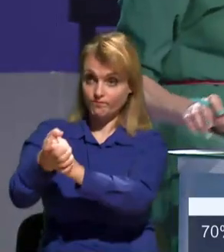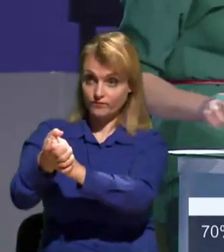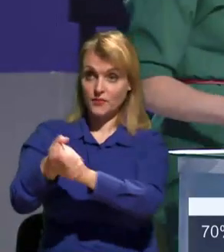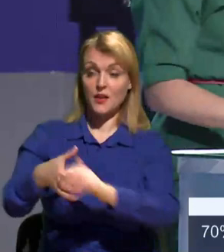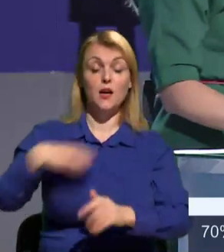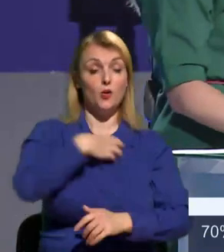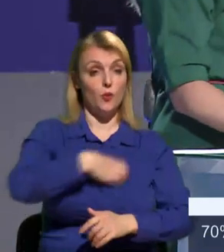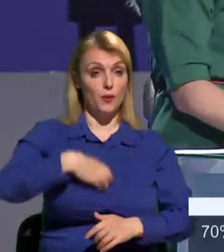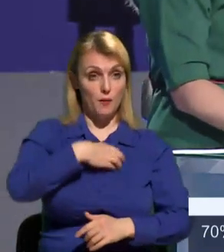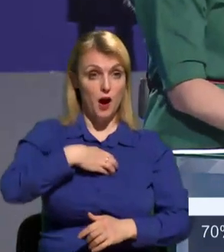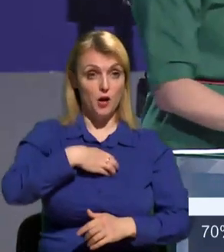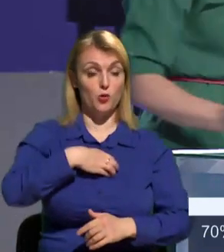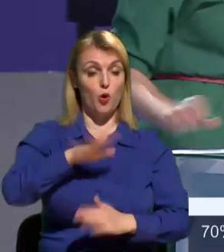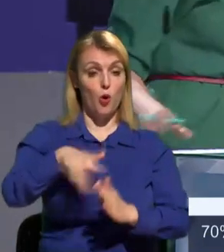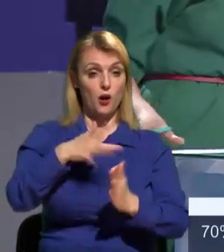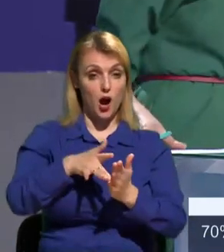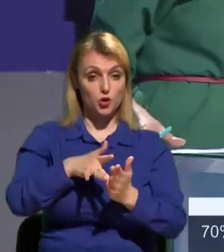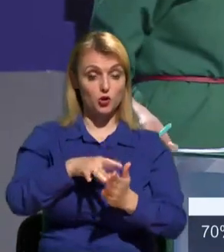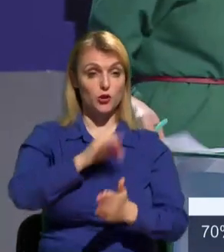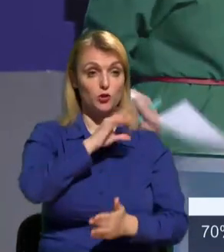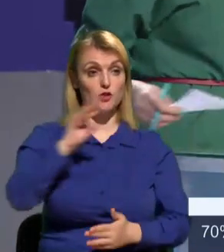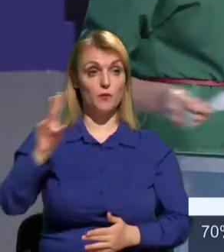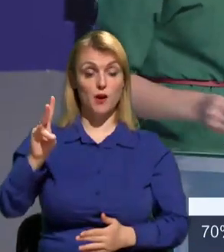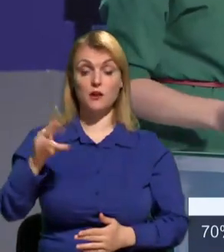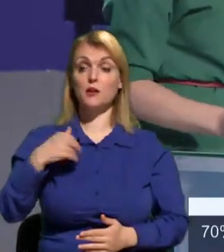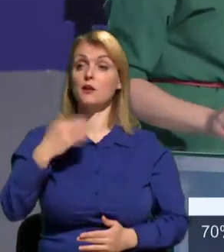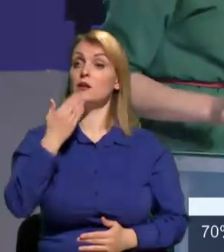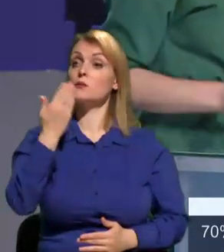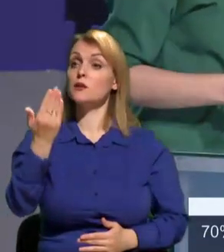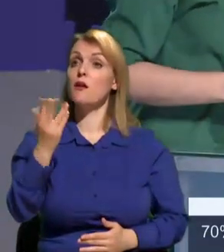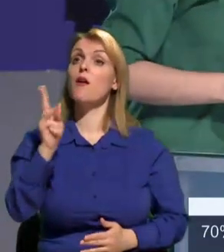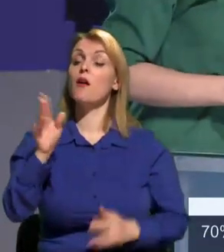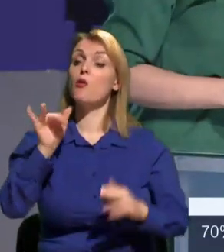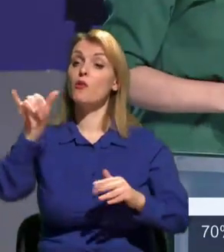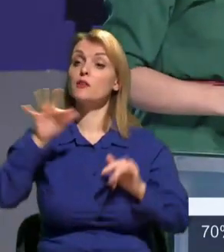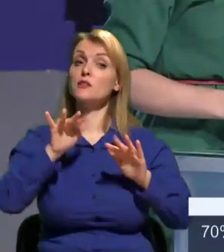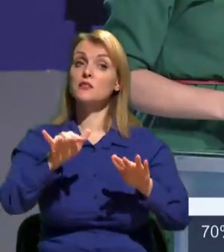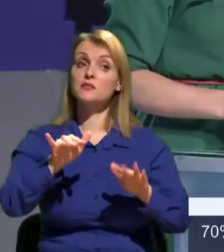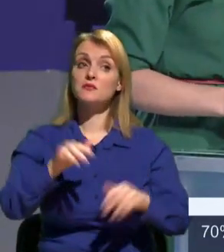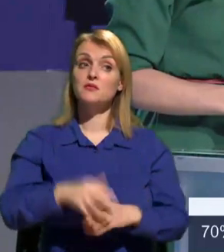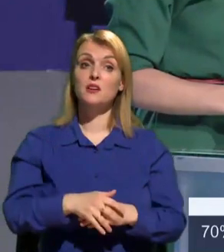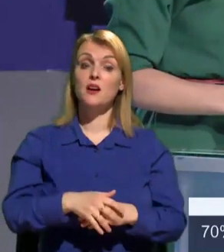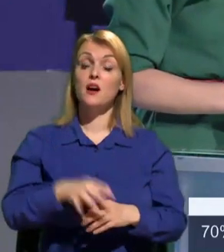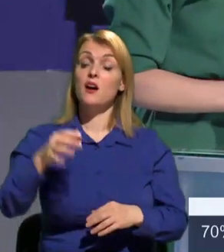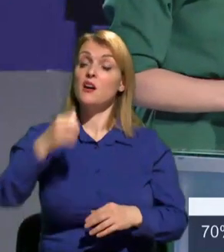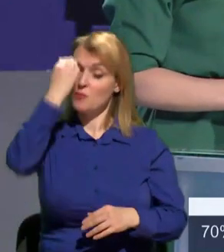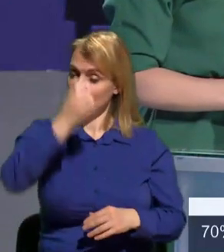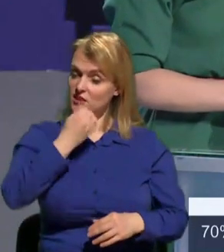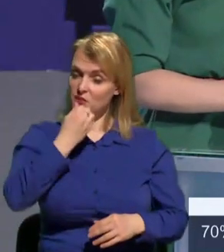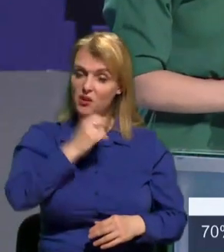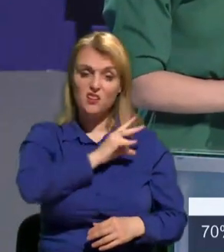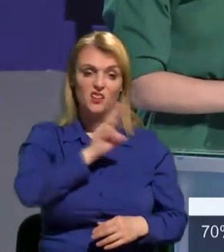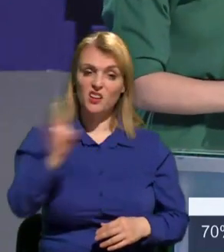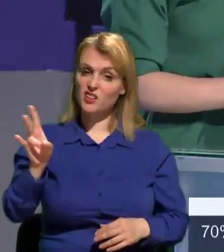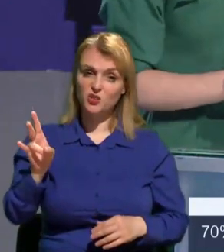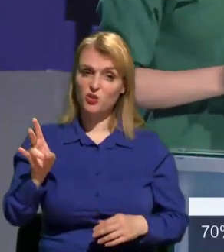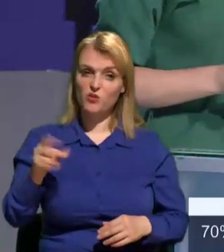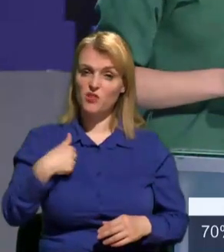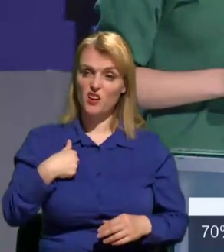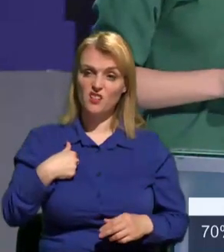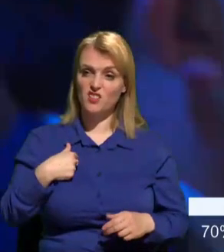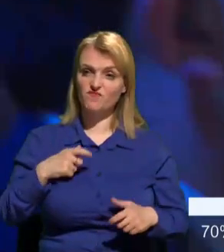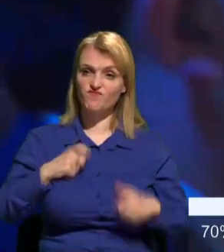Pică și neul domnul Ceban. Și la întrebarea cum merg treburile, dumnealui a spus spasiba, nicto ne zaviduie. Cam în aceeași situație am